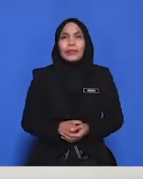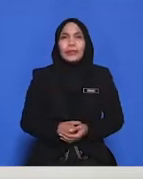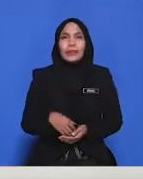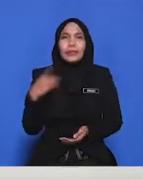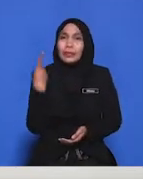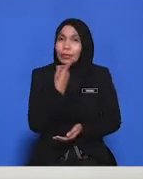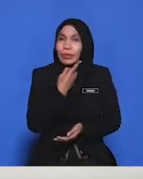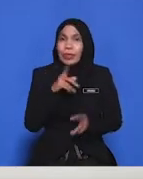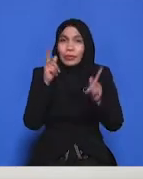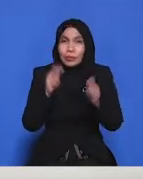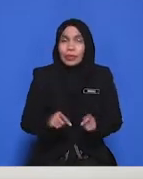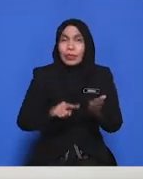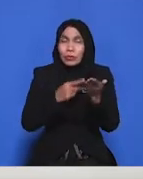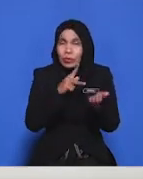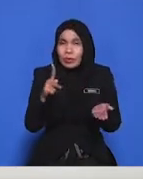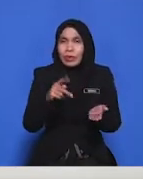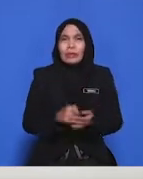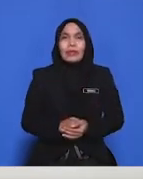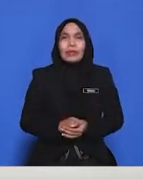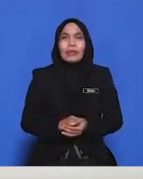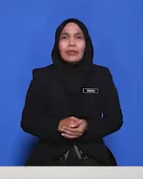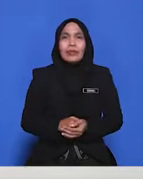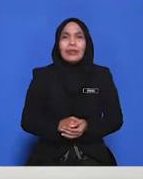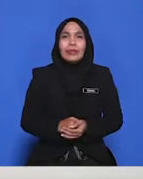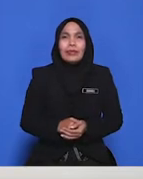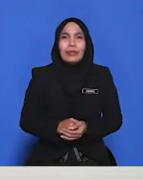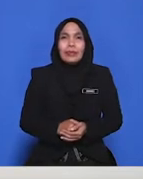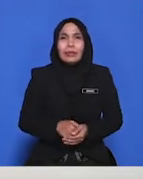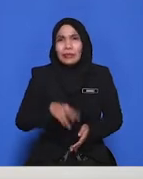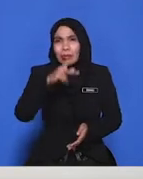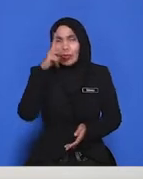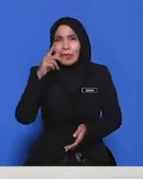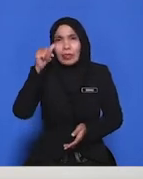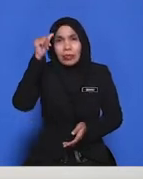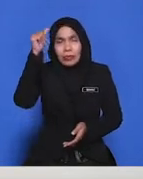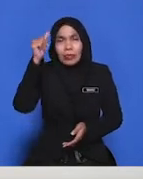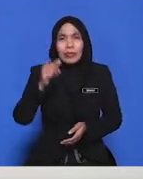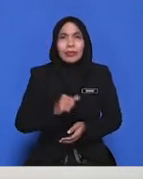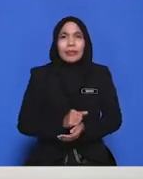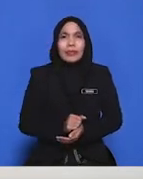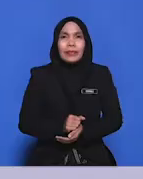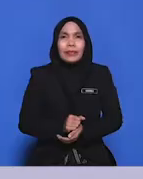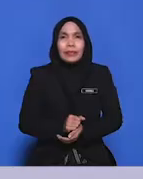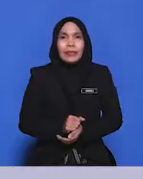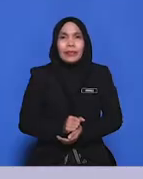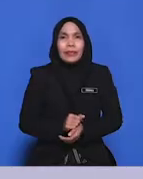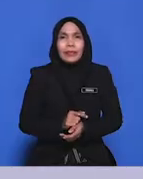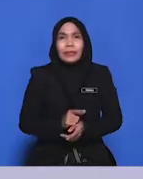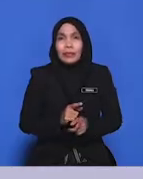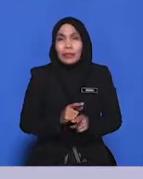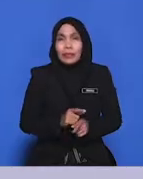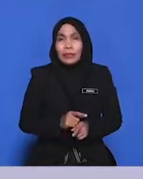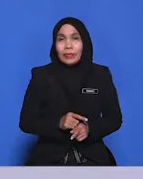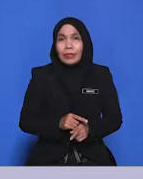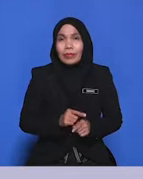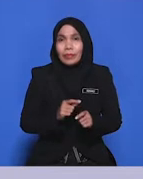mesti mulakan tindakan perubahan daripada diri kita sendiri, kerana Allah SWT sendiri telah berfirman dalam